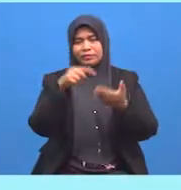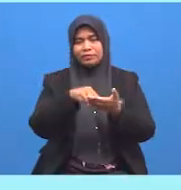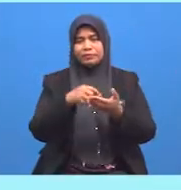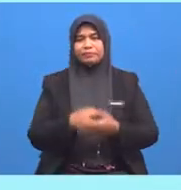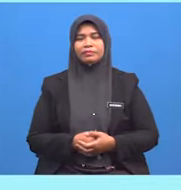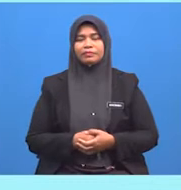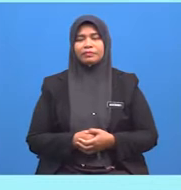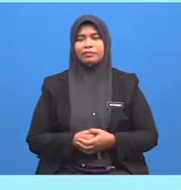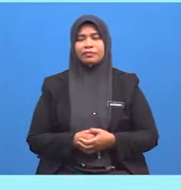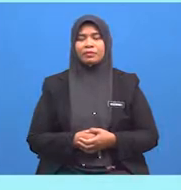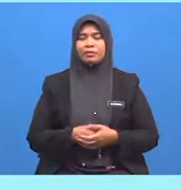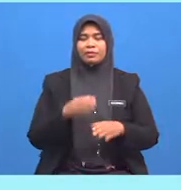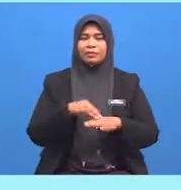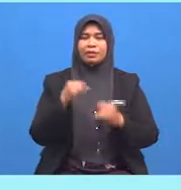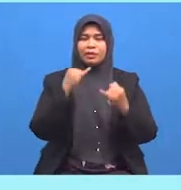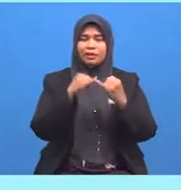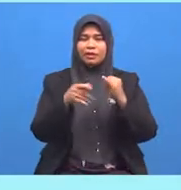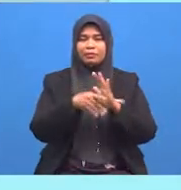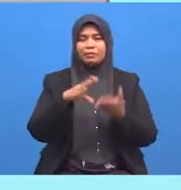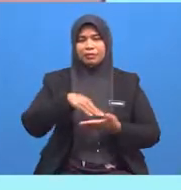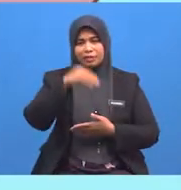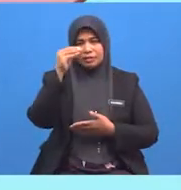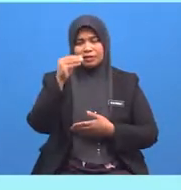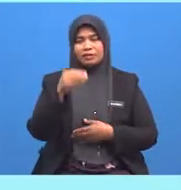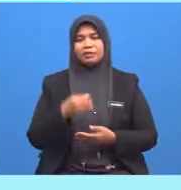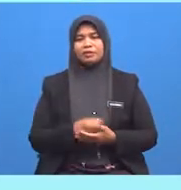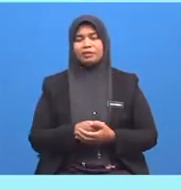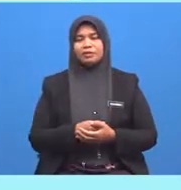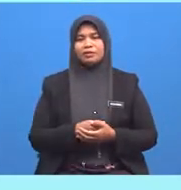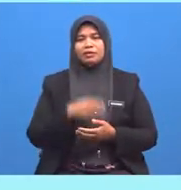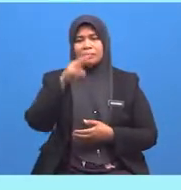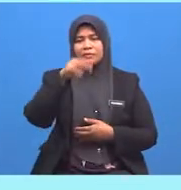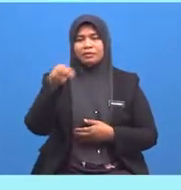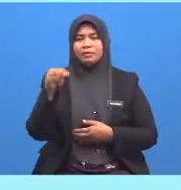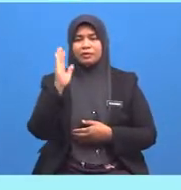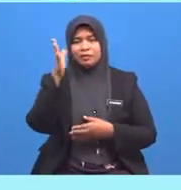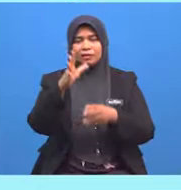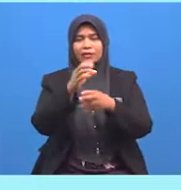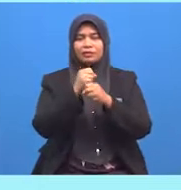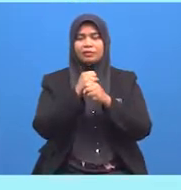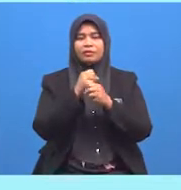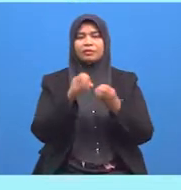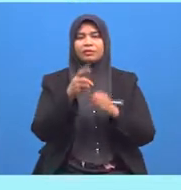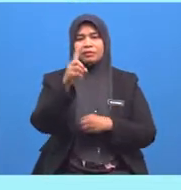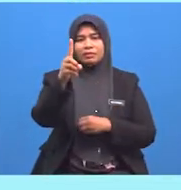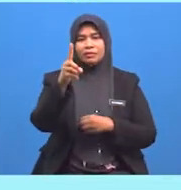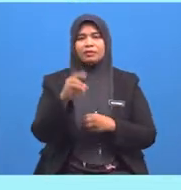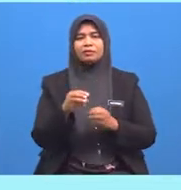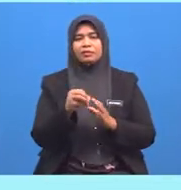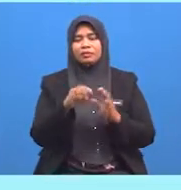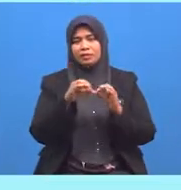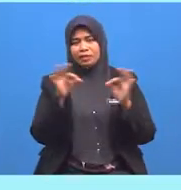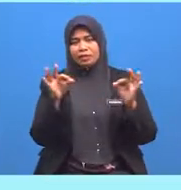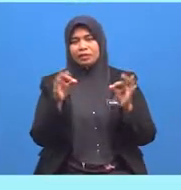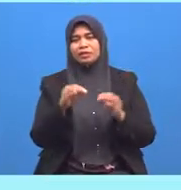pada akhir pembelajaran ini Insyaallah murid-murid akan dapat pertama menyatakan